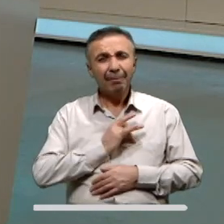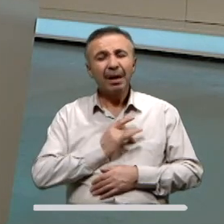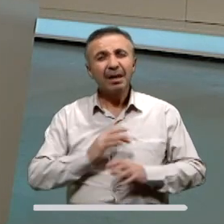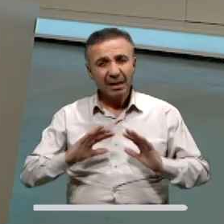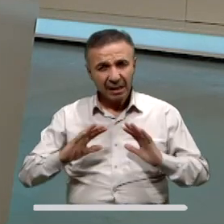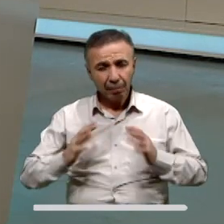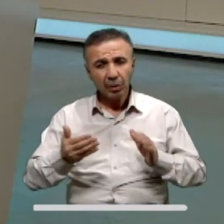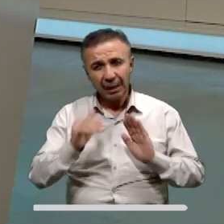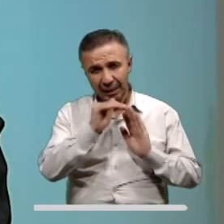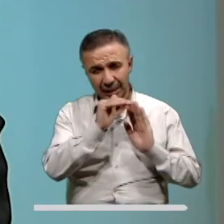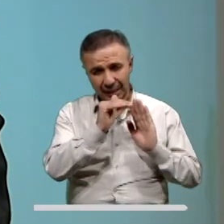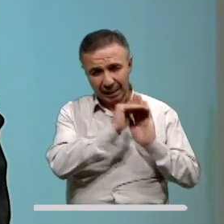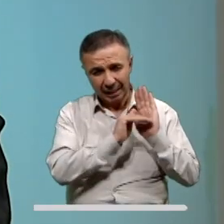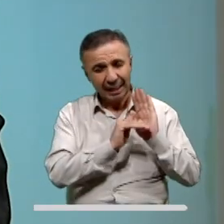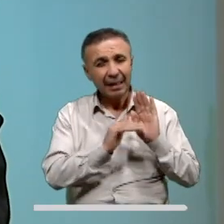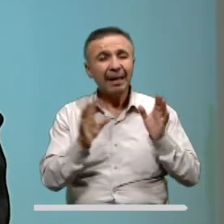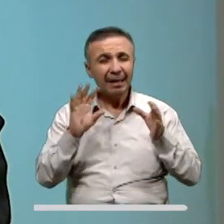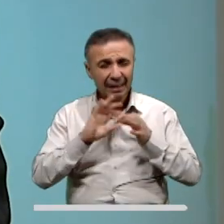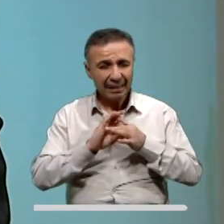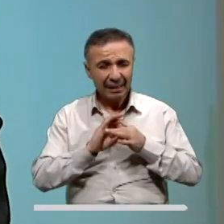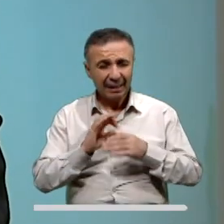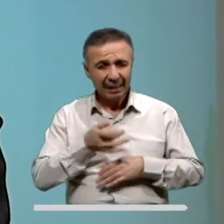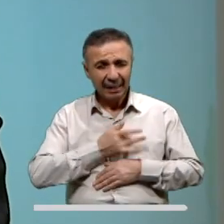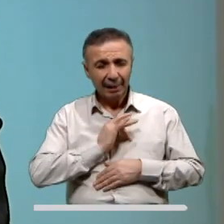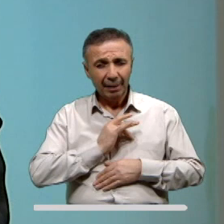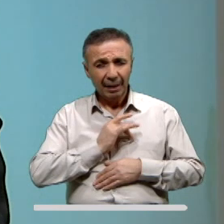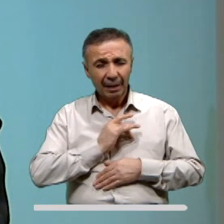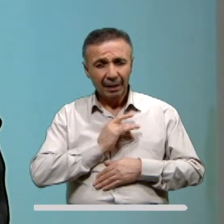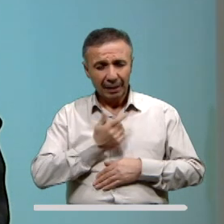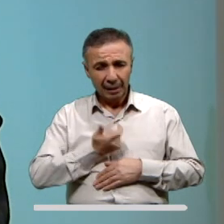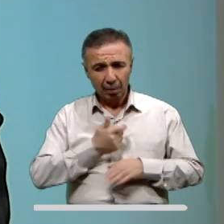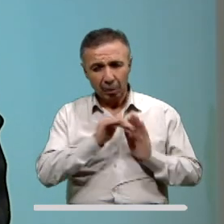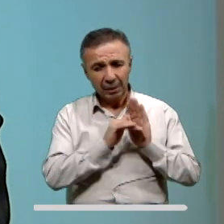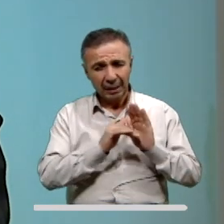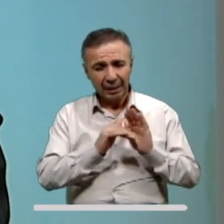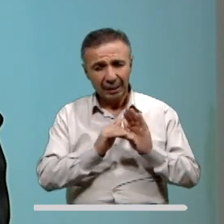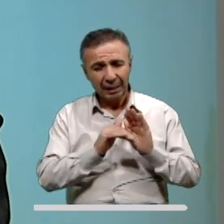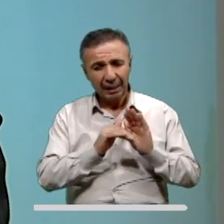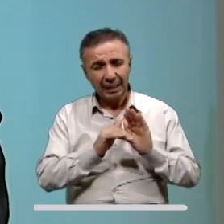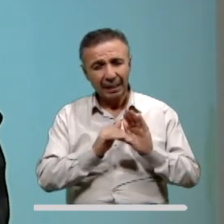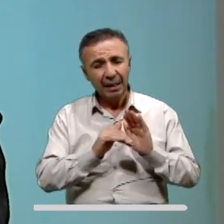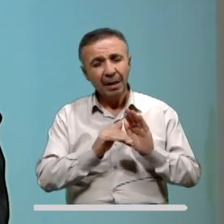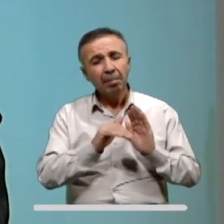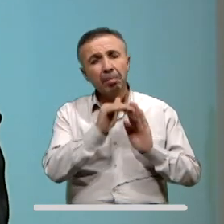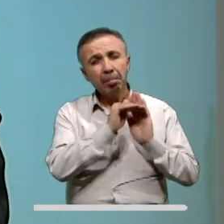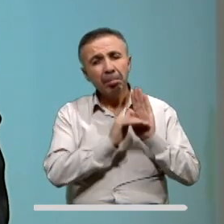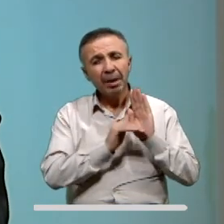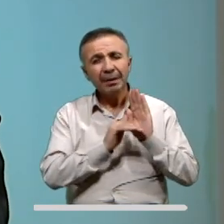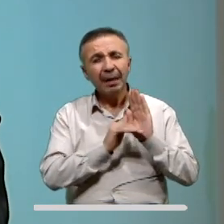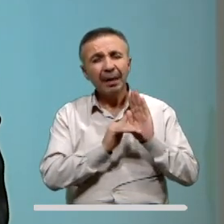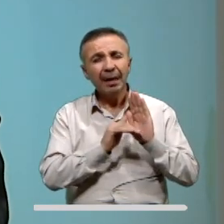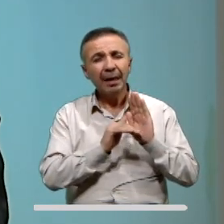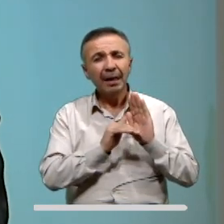hallerle ilgili imanı bozan haller şunlardır diye böyle madde madde Bunlar